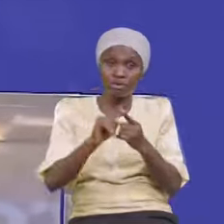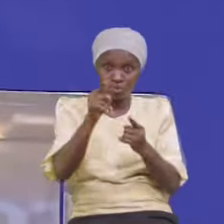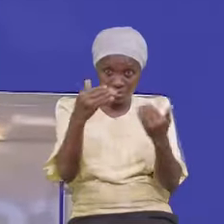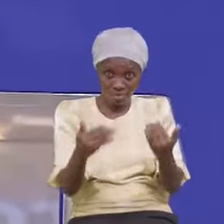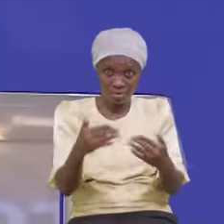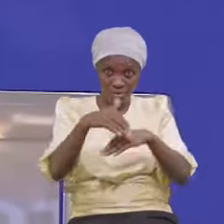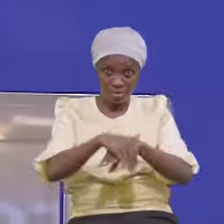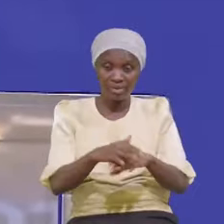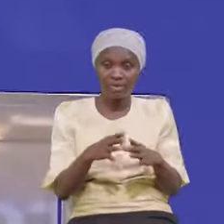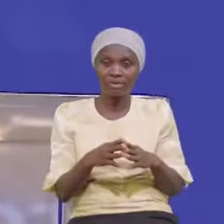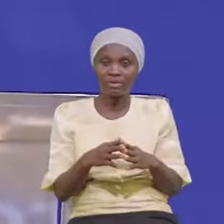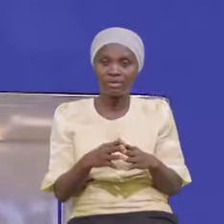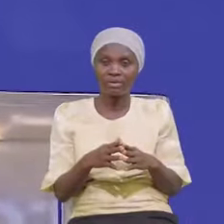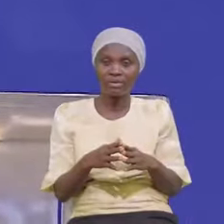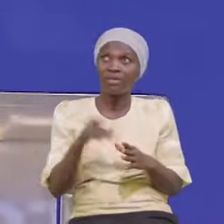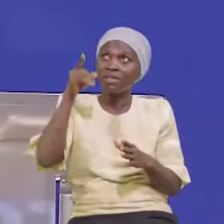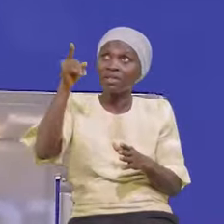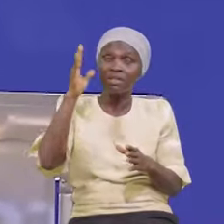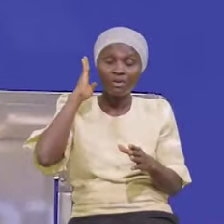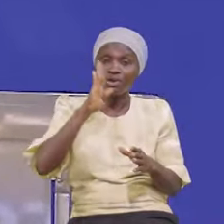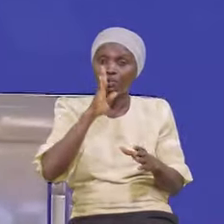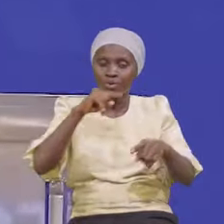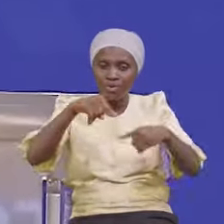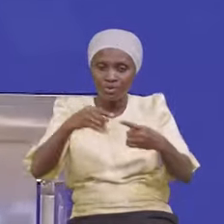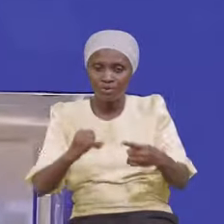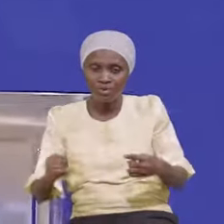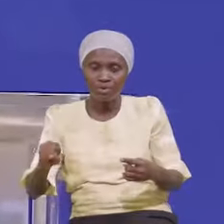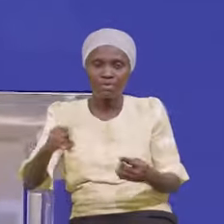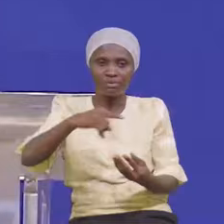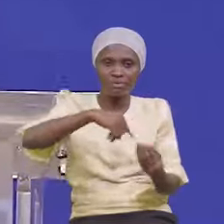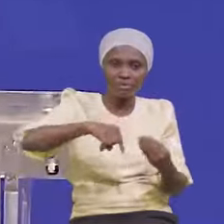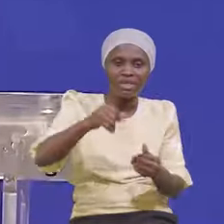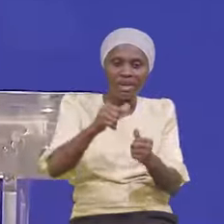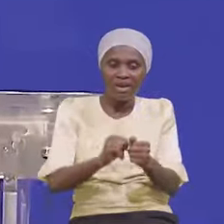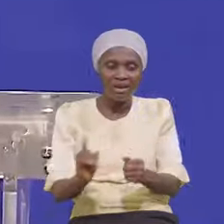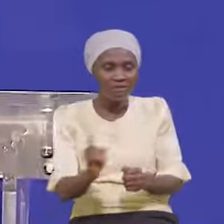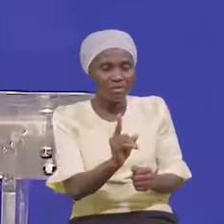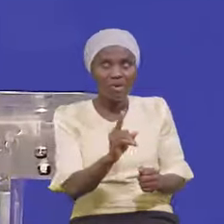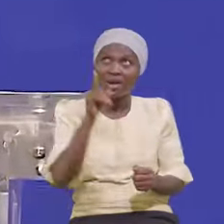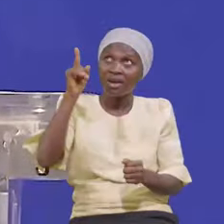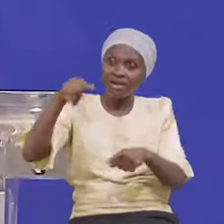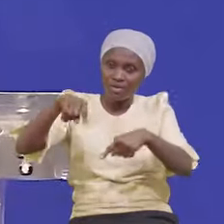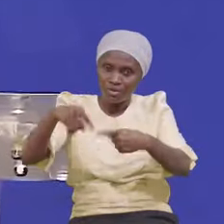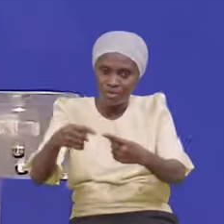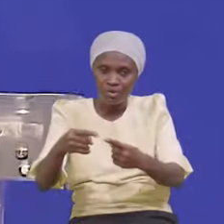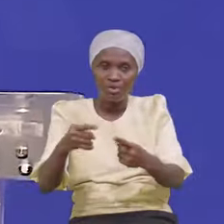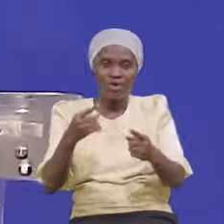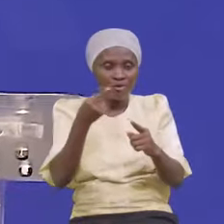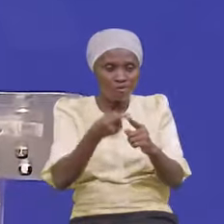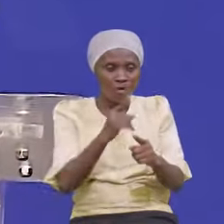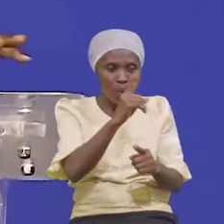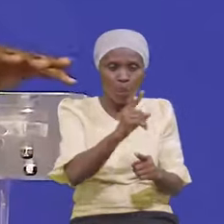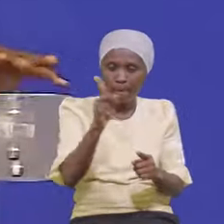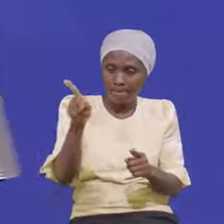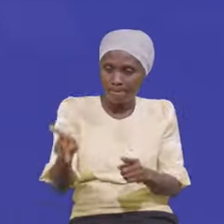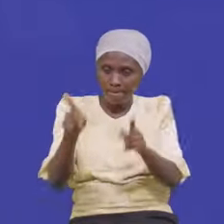మీకు బోధిస్తుండగా, he'll be going about, ఆయన సంచరిస్తూ ఉంటాడు. He goes from one person to the other, ఒక వ్యక్తి యొద్ద నుంచి